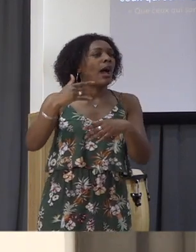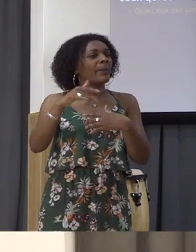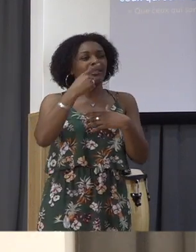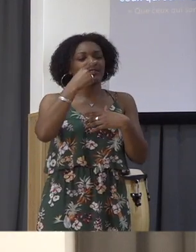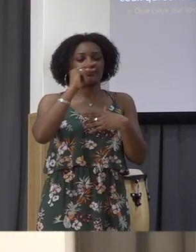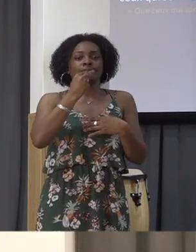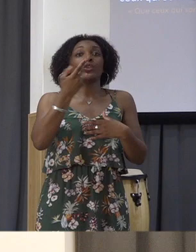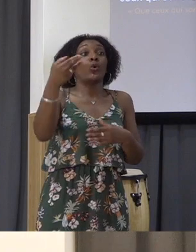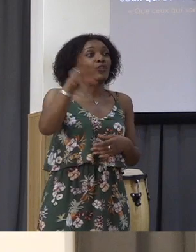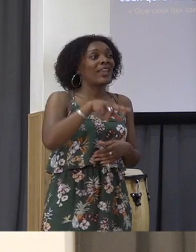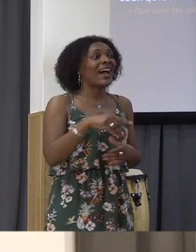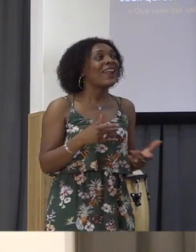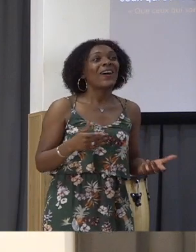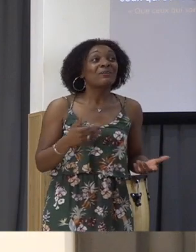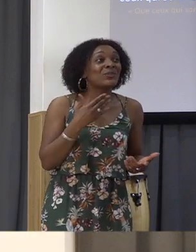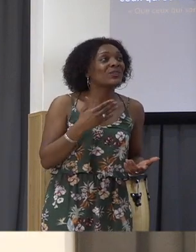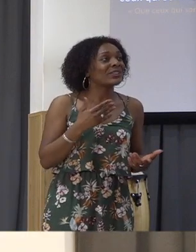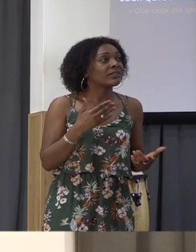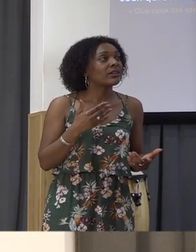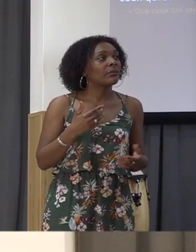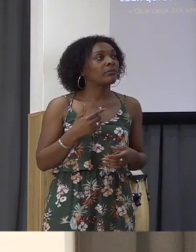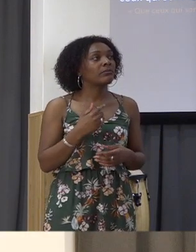On regresse, on a des doutes,